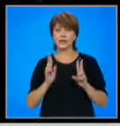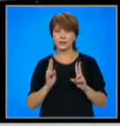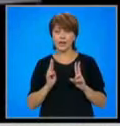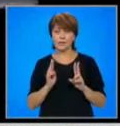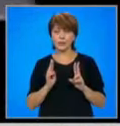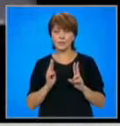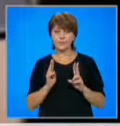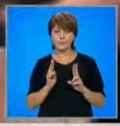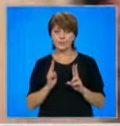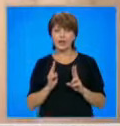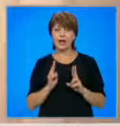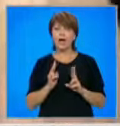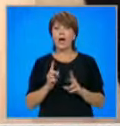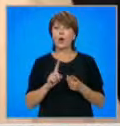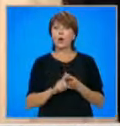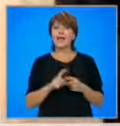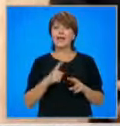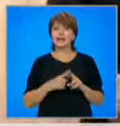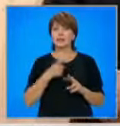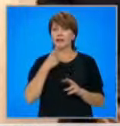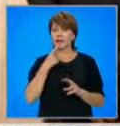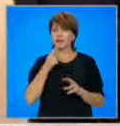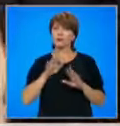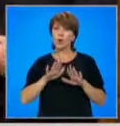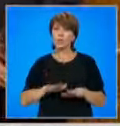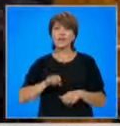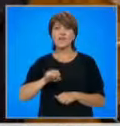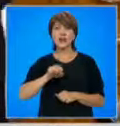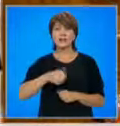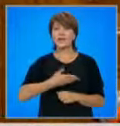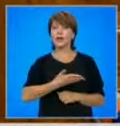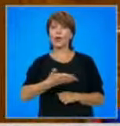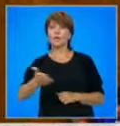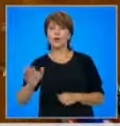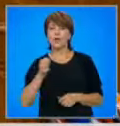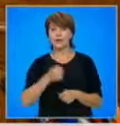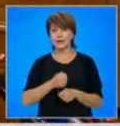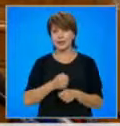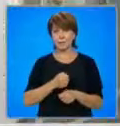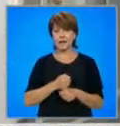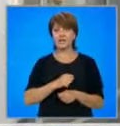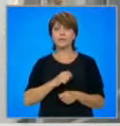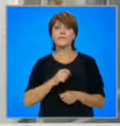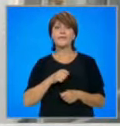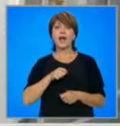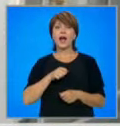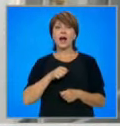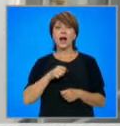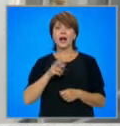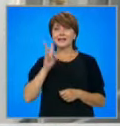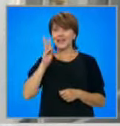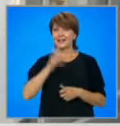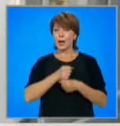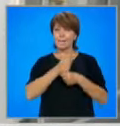съд. Лидера на БСП Корнелия Нинова заяви, че ще държи вратата отворена за реализиране на третия мандат до вторник. Ще